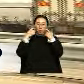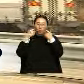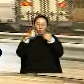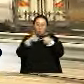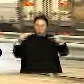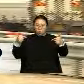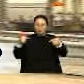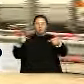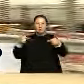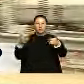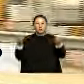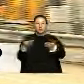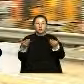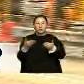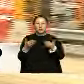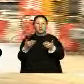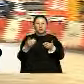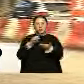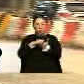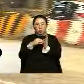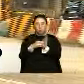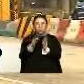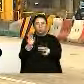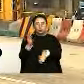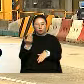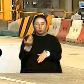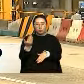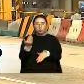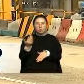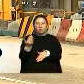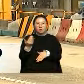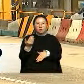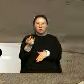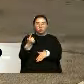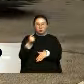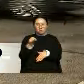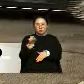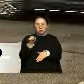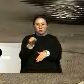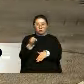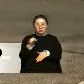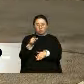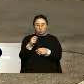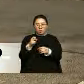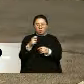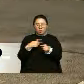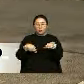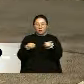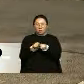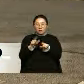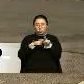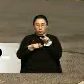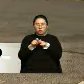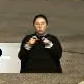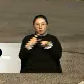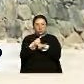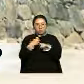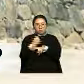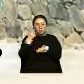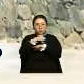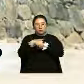했거든요. 그거에 주임해서 일단은 이제 그거를 좀 저희가 이름을 좀 바꾸려고